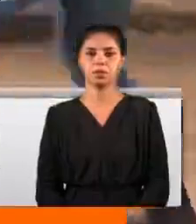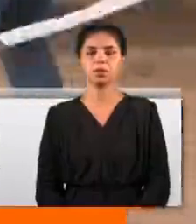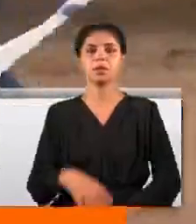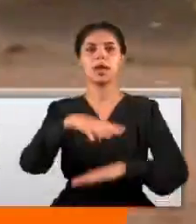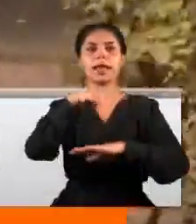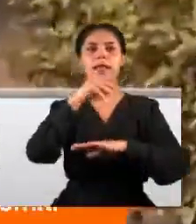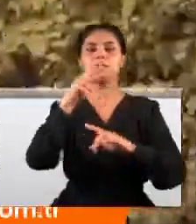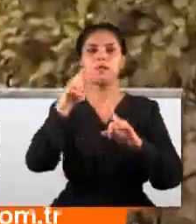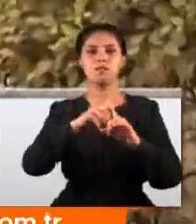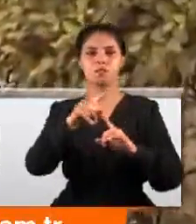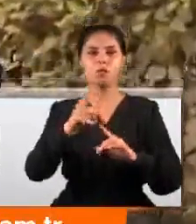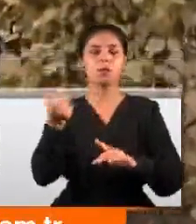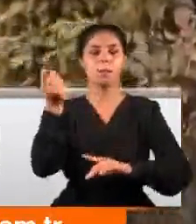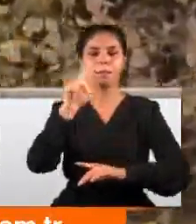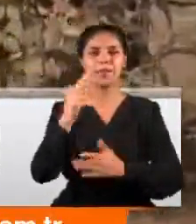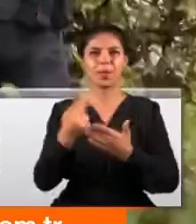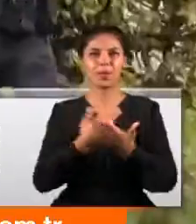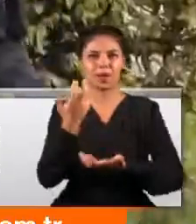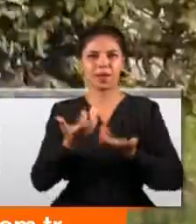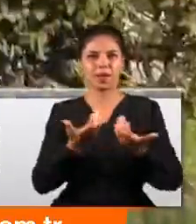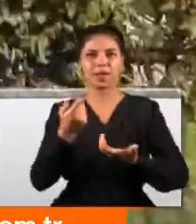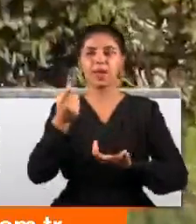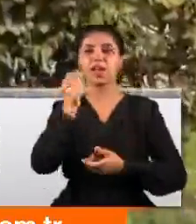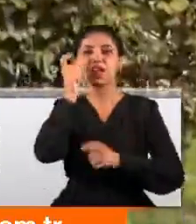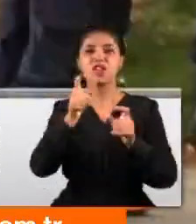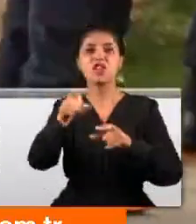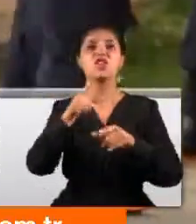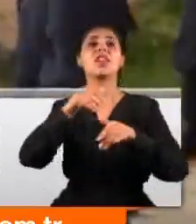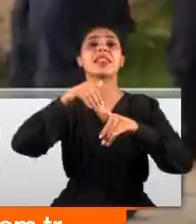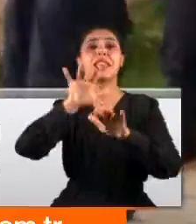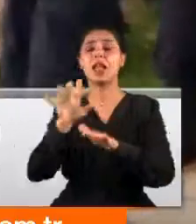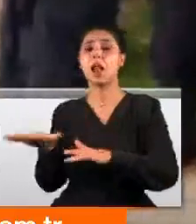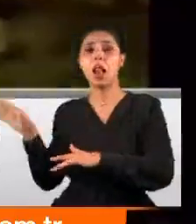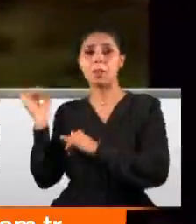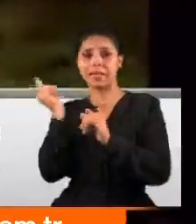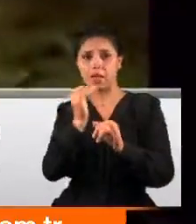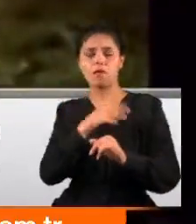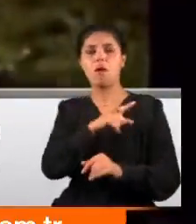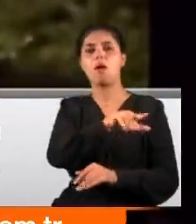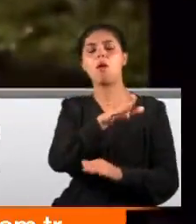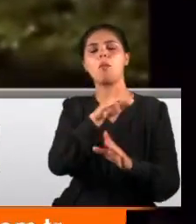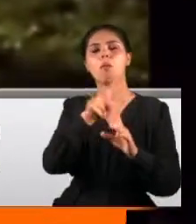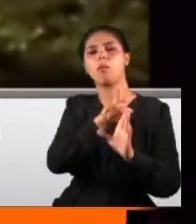İsveç polisi bir kez daha Kur'an yakanlara değil, tepki gösterenlere müdahale etti.